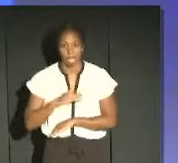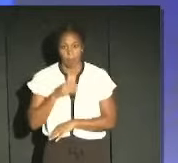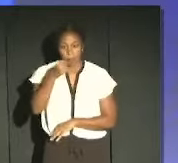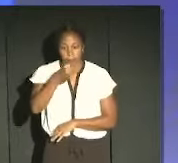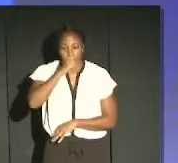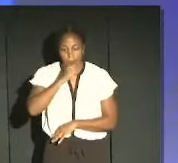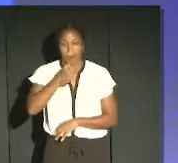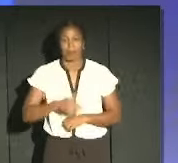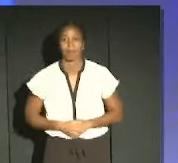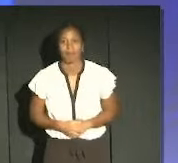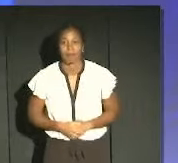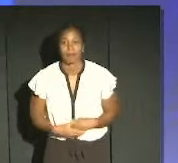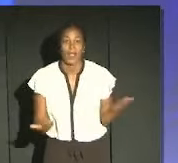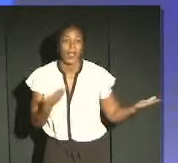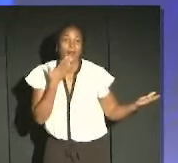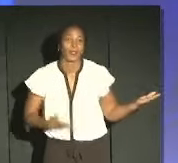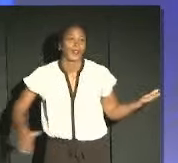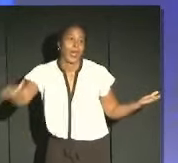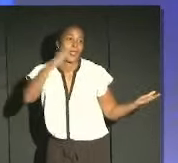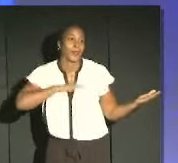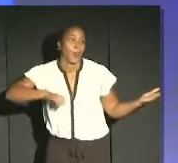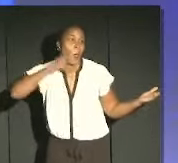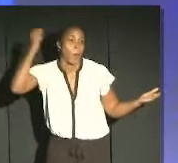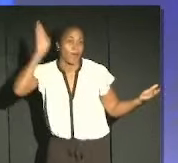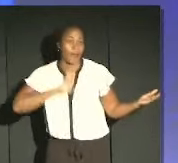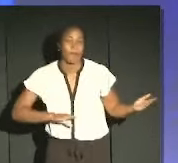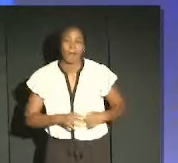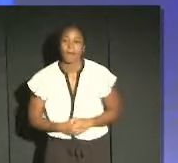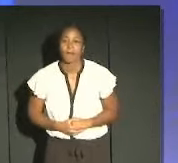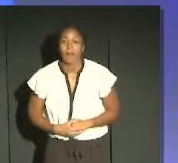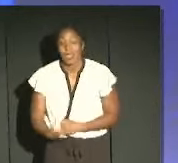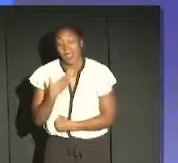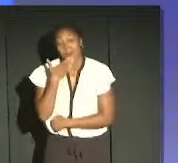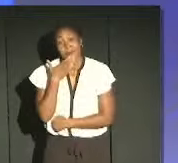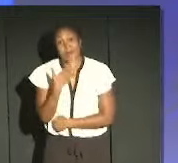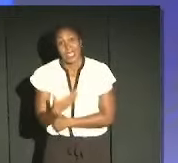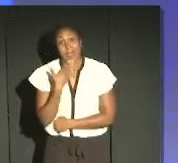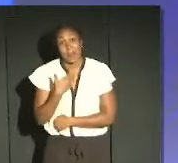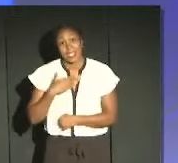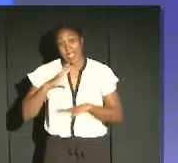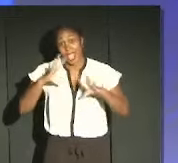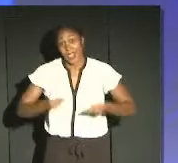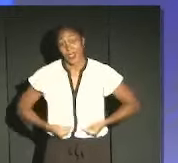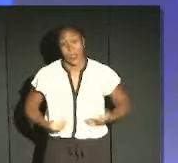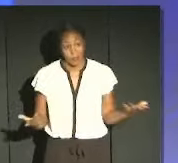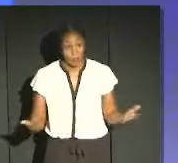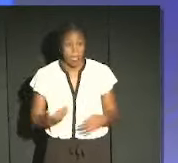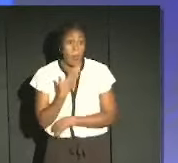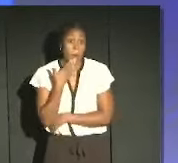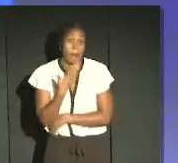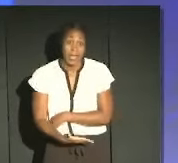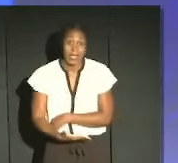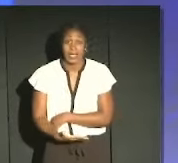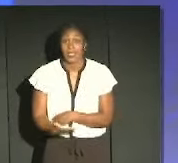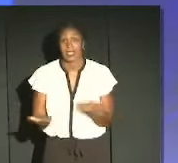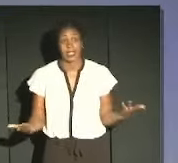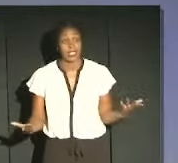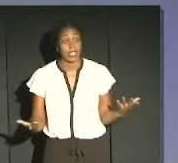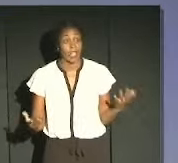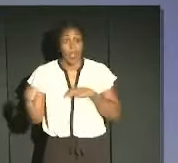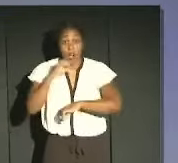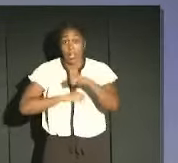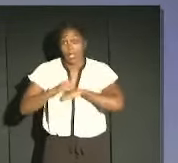micro bonjour à à toutes et à tous merci pour l'accueil merci à toutes celles et tous ceux qui ont